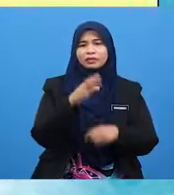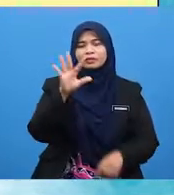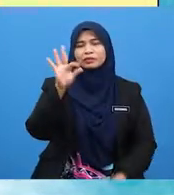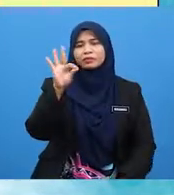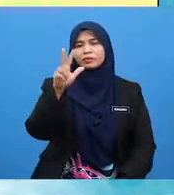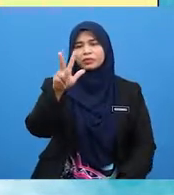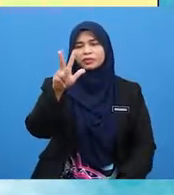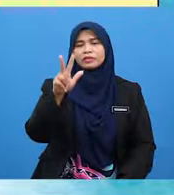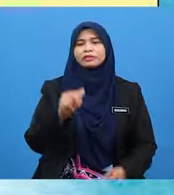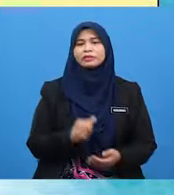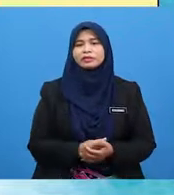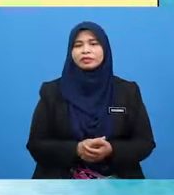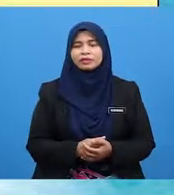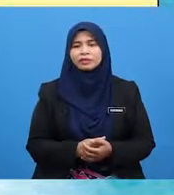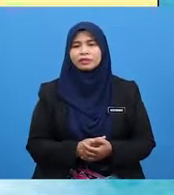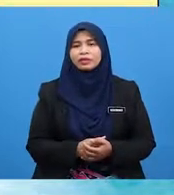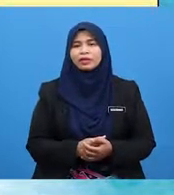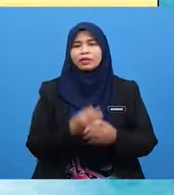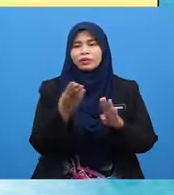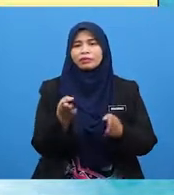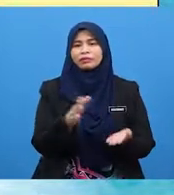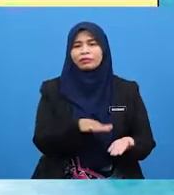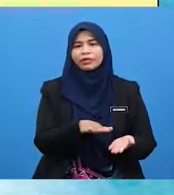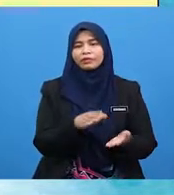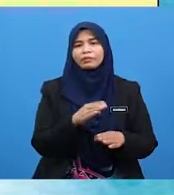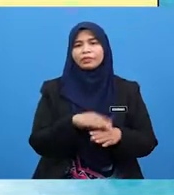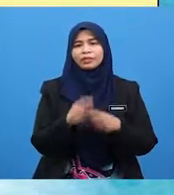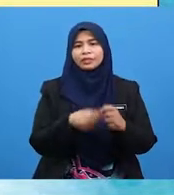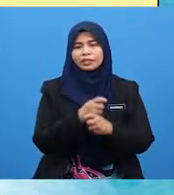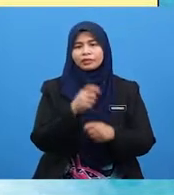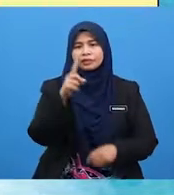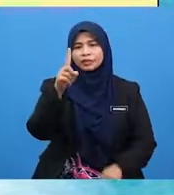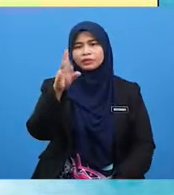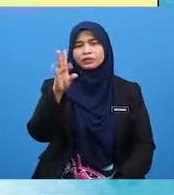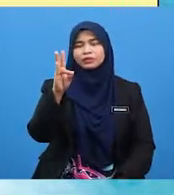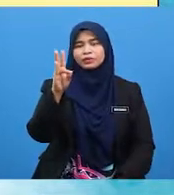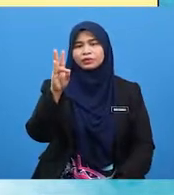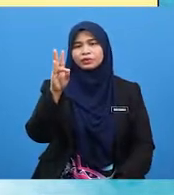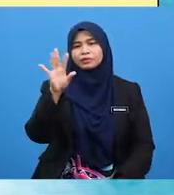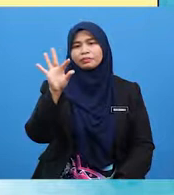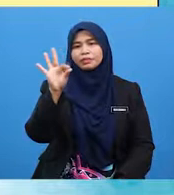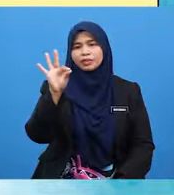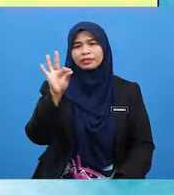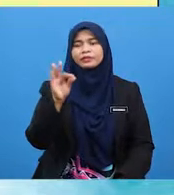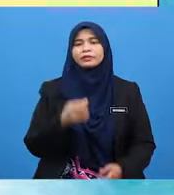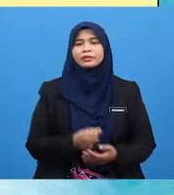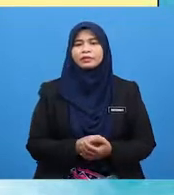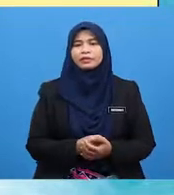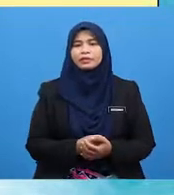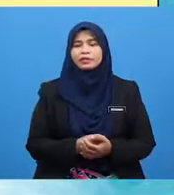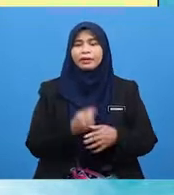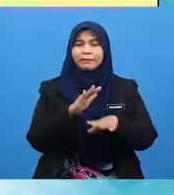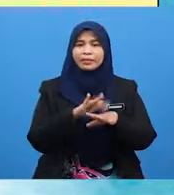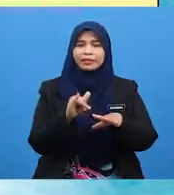93 Hijrah. Imam Malik wafat pada tahun 179 Hijrah. Kunyah atau panggilan